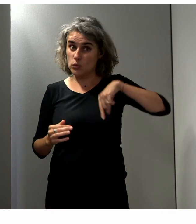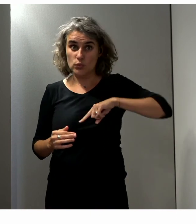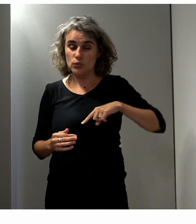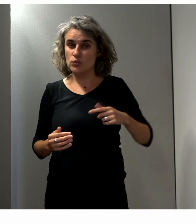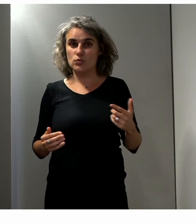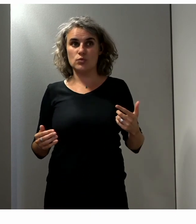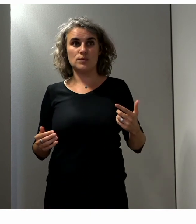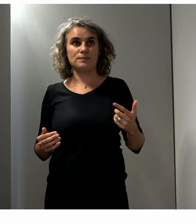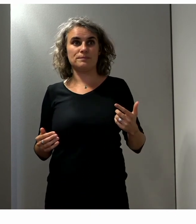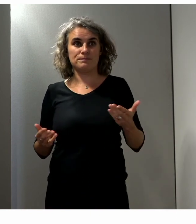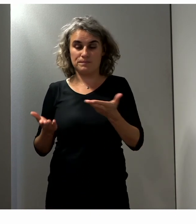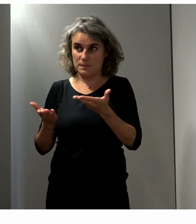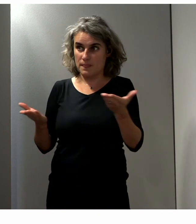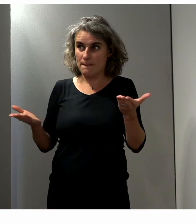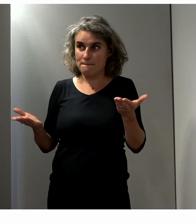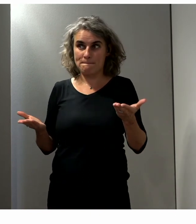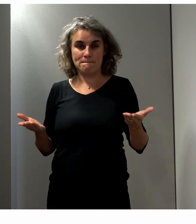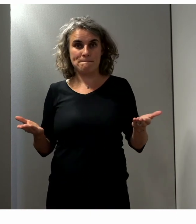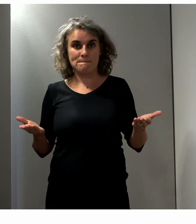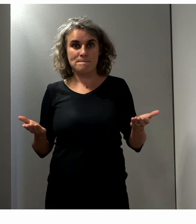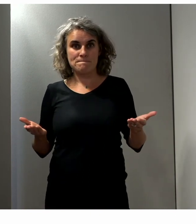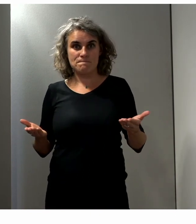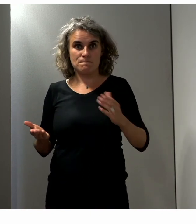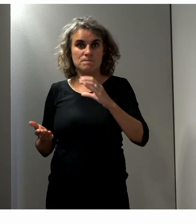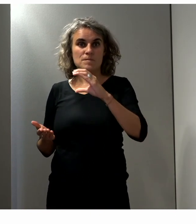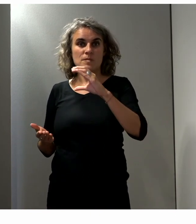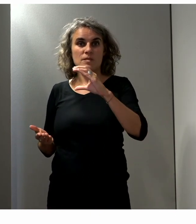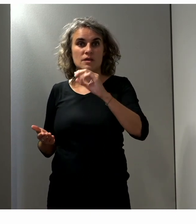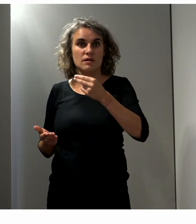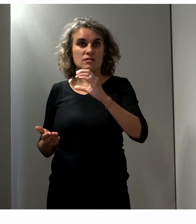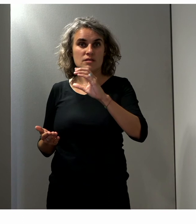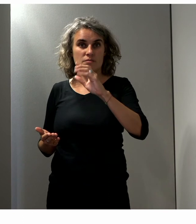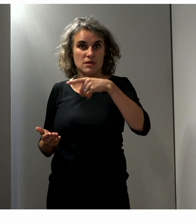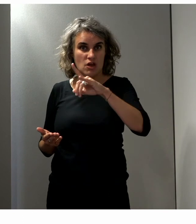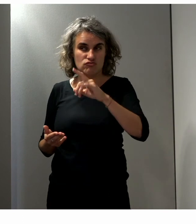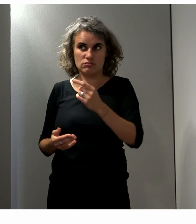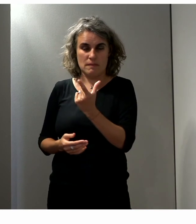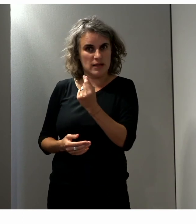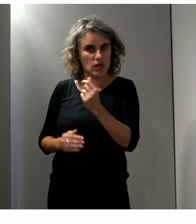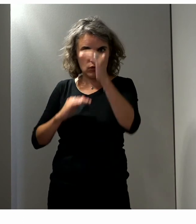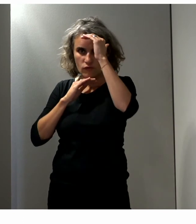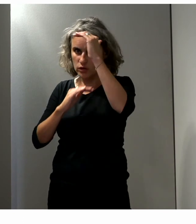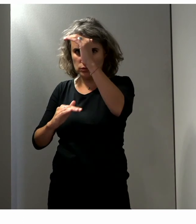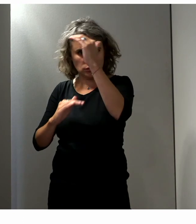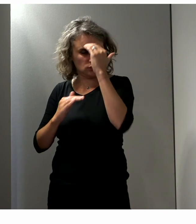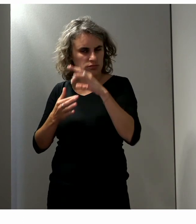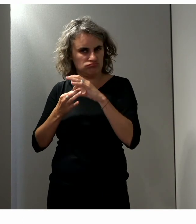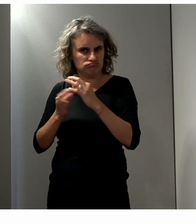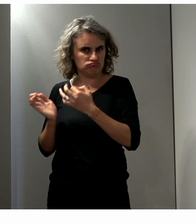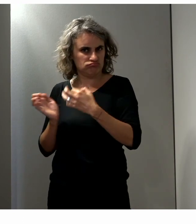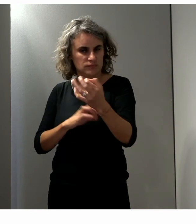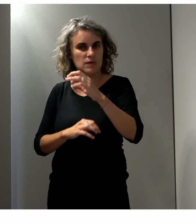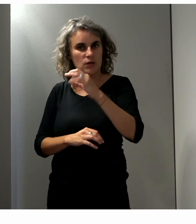nous, vous êtes non seulement un partenaire de confiance et de dialogue régulier,